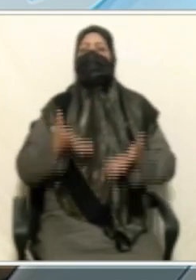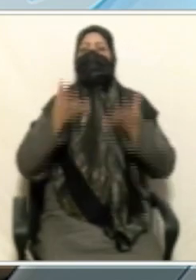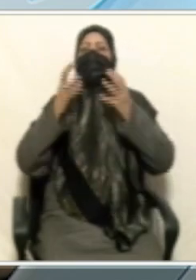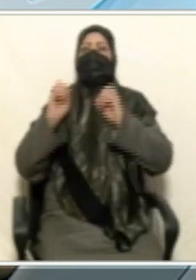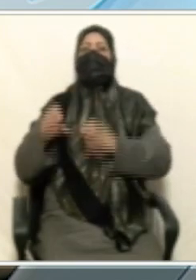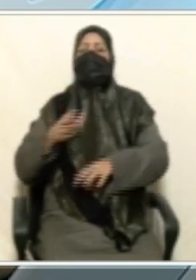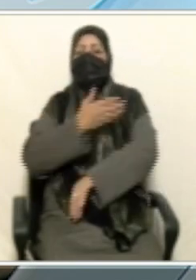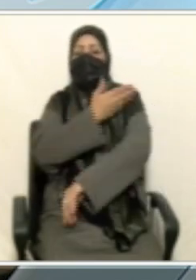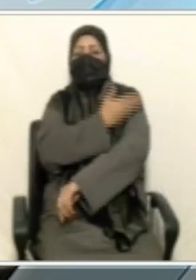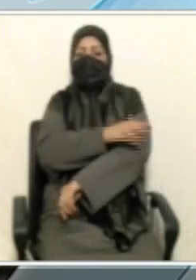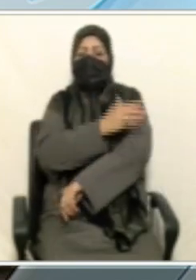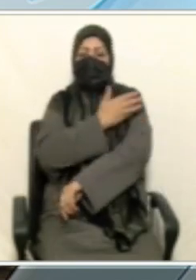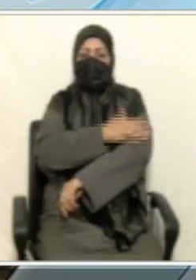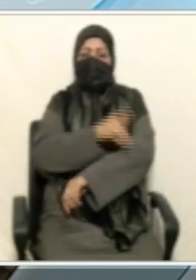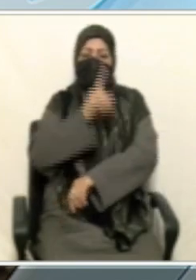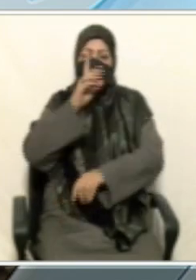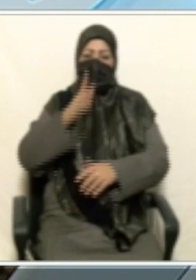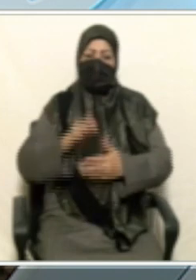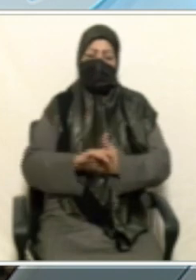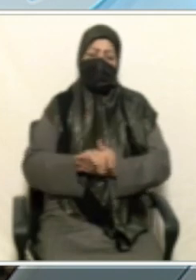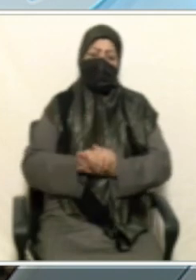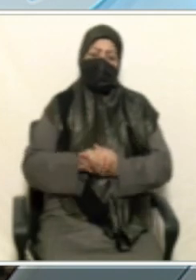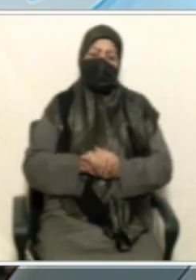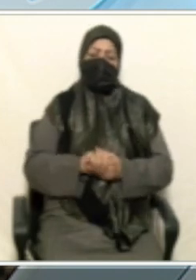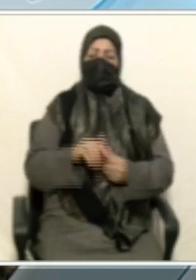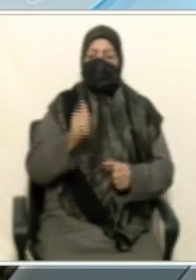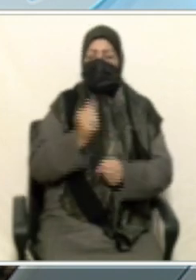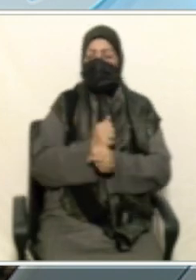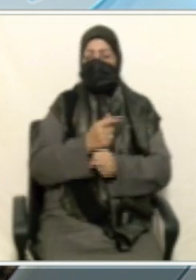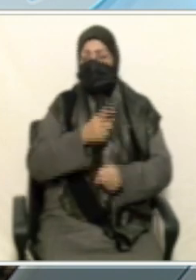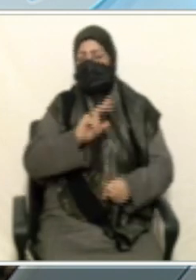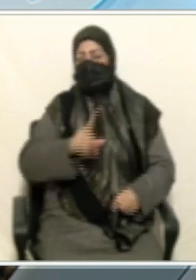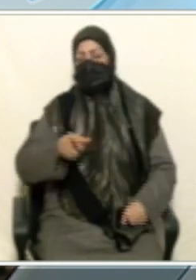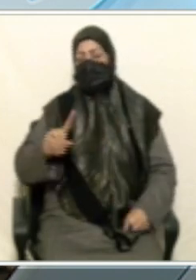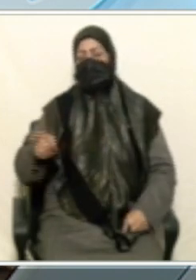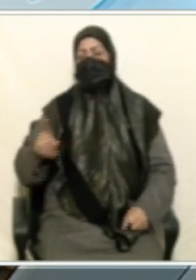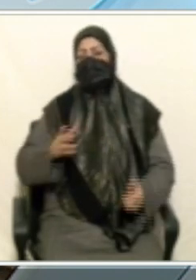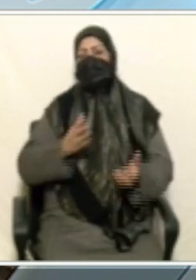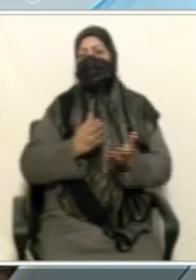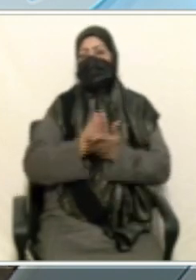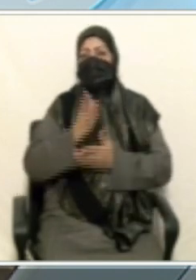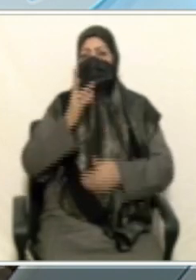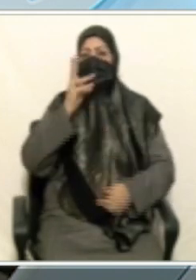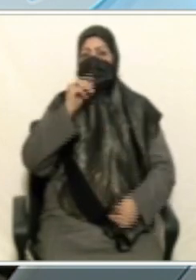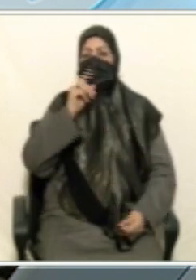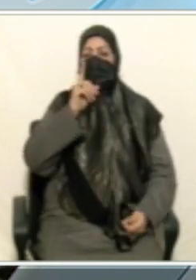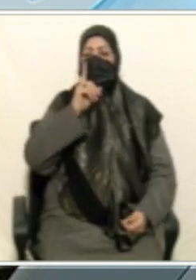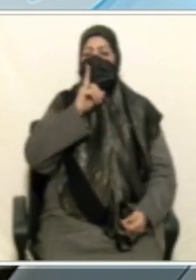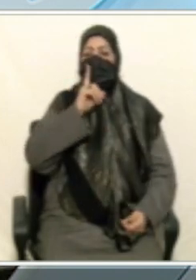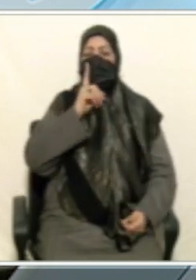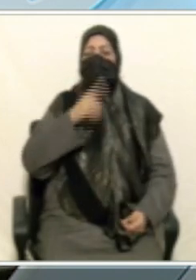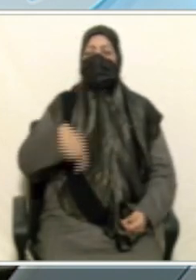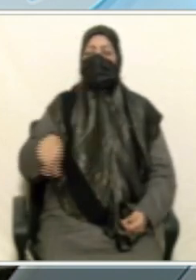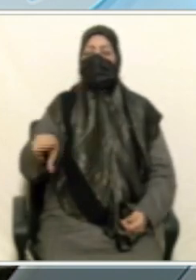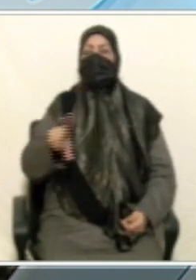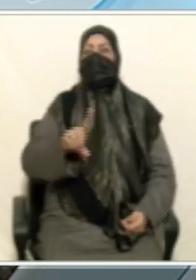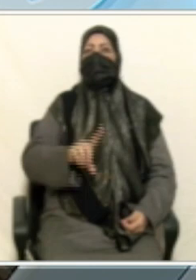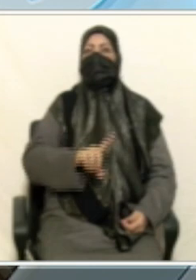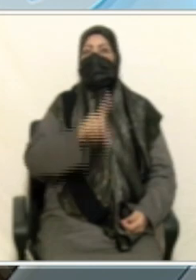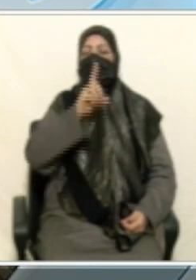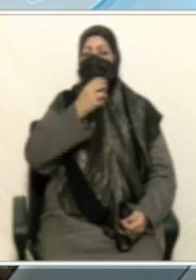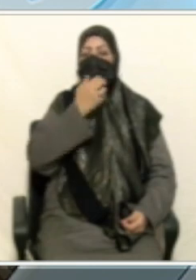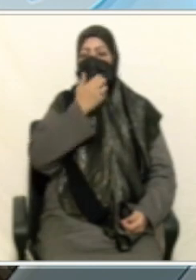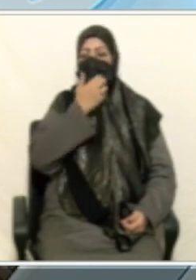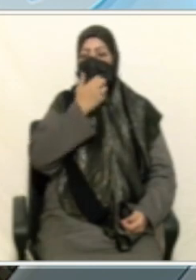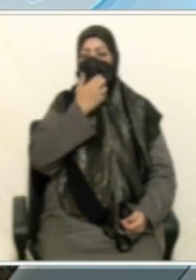هذه أعمال جليلة، يجد الوالدين بإذن الله تعالى، يجد الوالدان، يجد تلك الأعمال التي عملها لأجلهما، كما